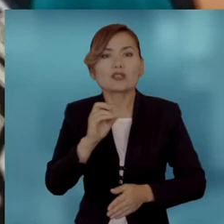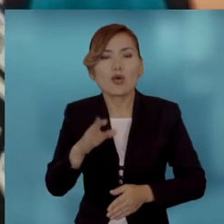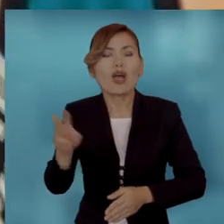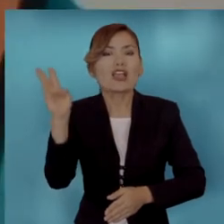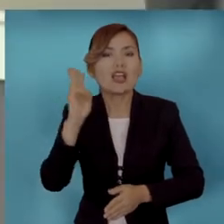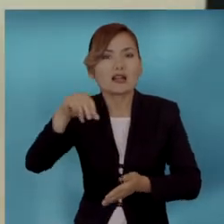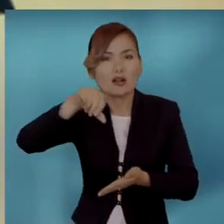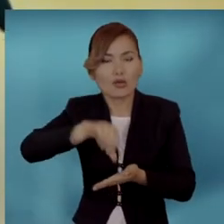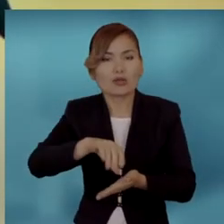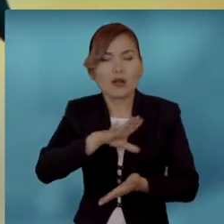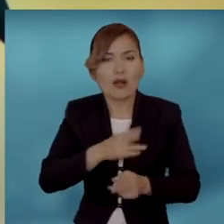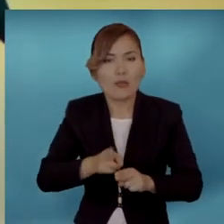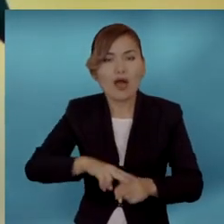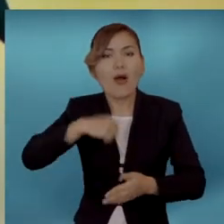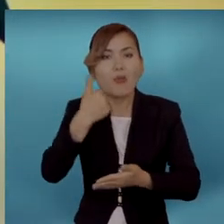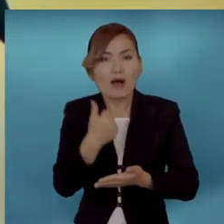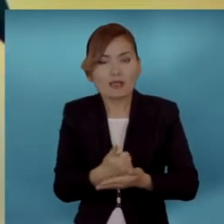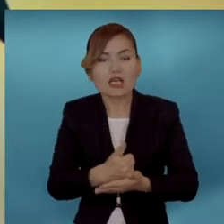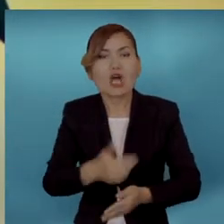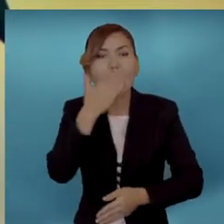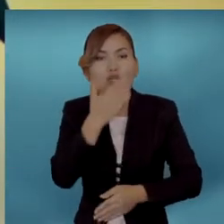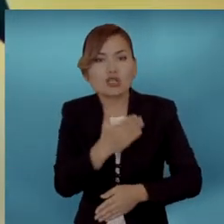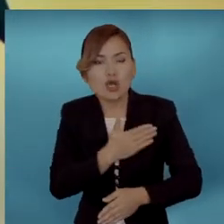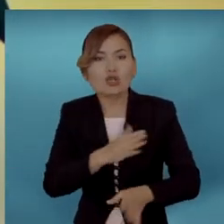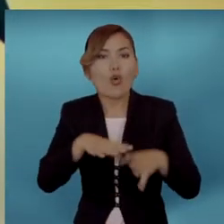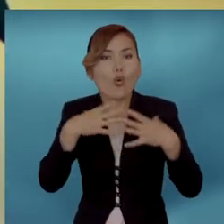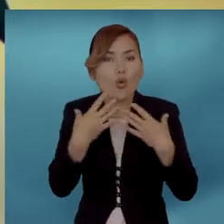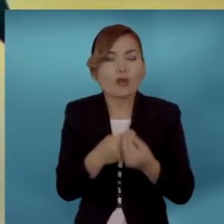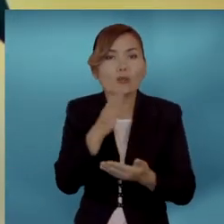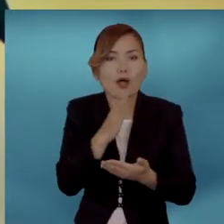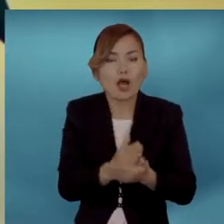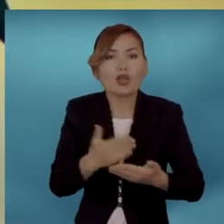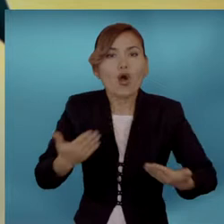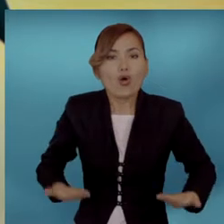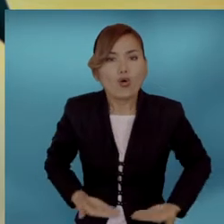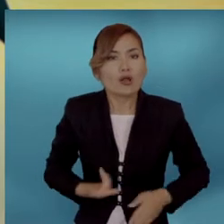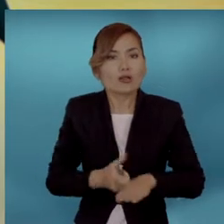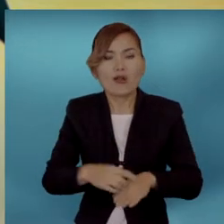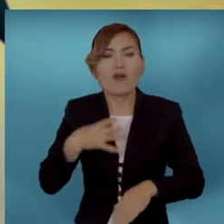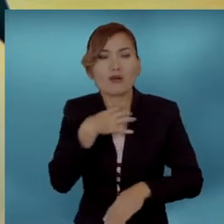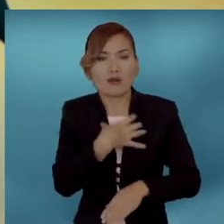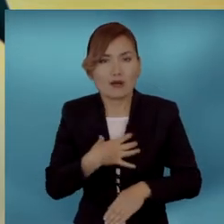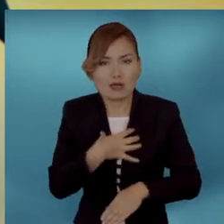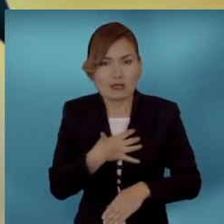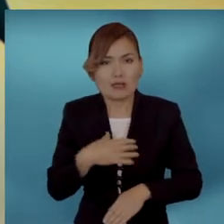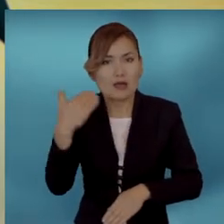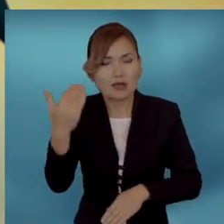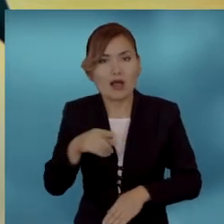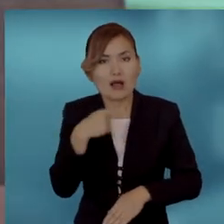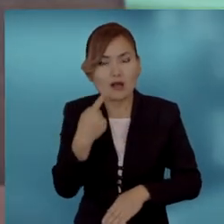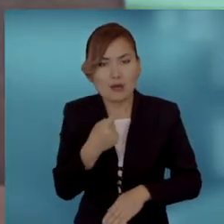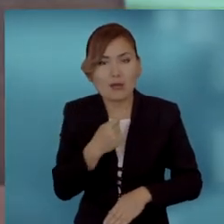ЮНЕСКО-ның ізгі ниетті елшісі екендігін және ең бастысы сүйікті отбасын өмірінің басты жетістігі деп